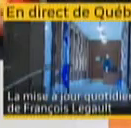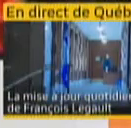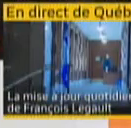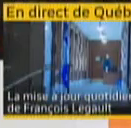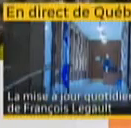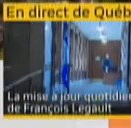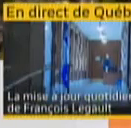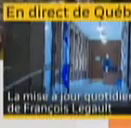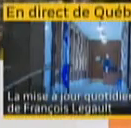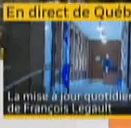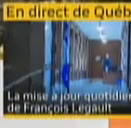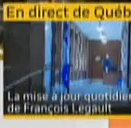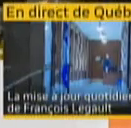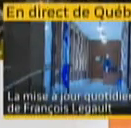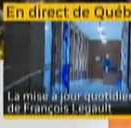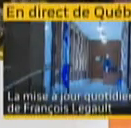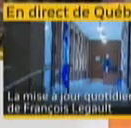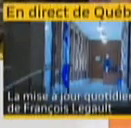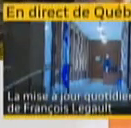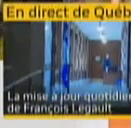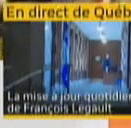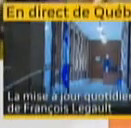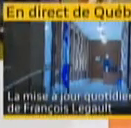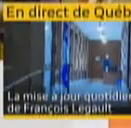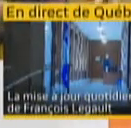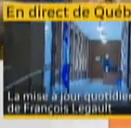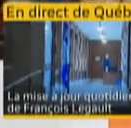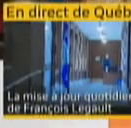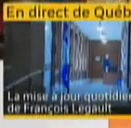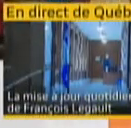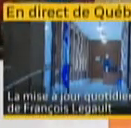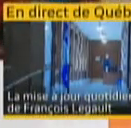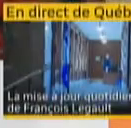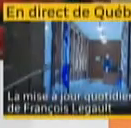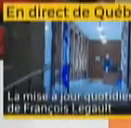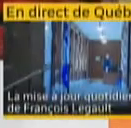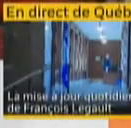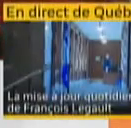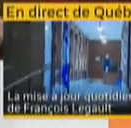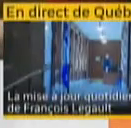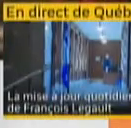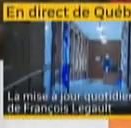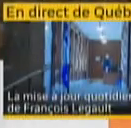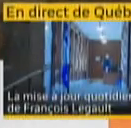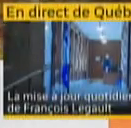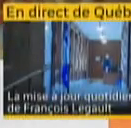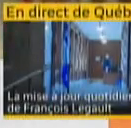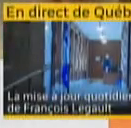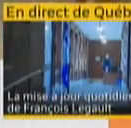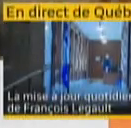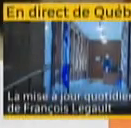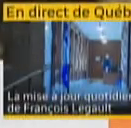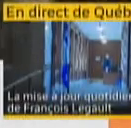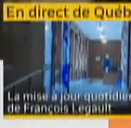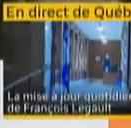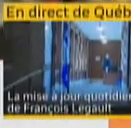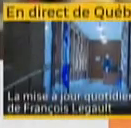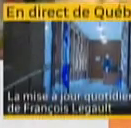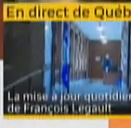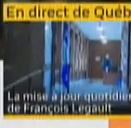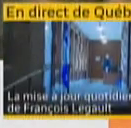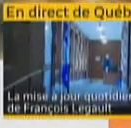l'immunité collective, ce fameux seuil de 60 à 70 % de la population qui aurait fait la maladie et qui